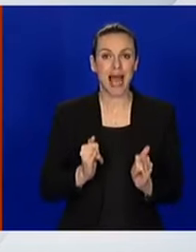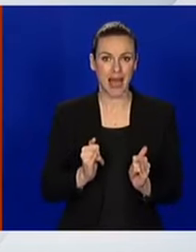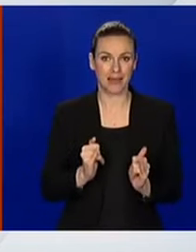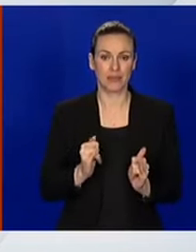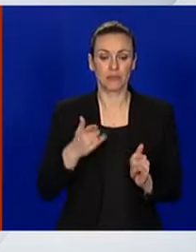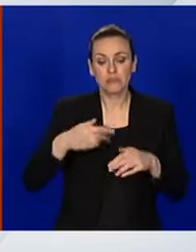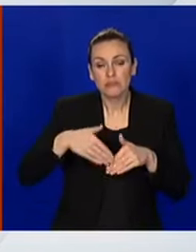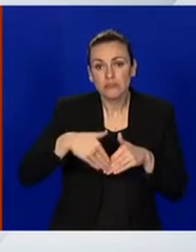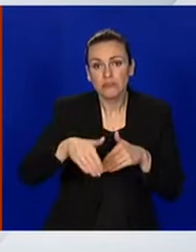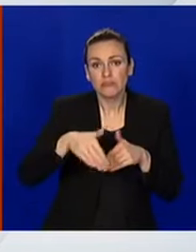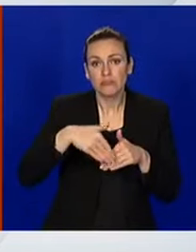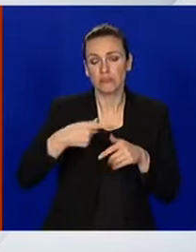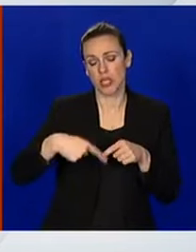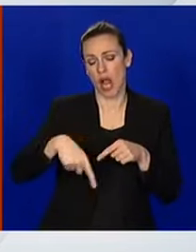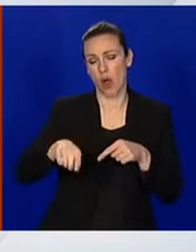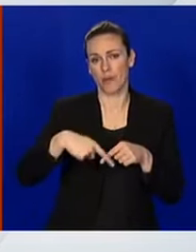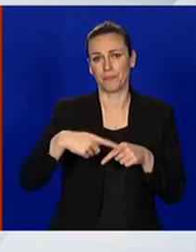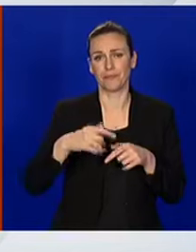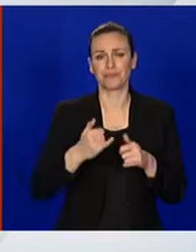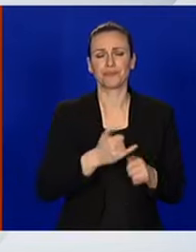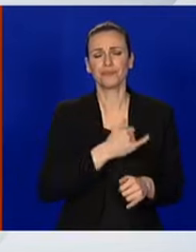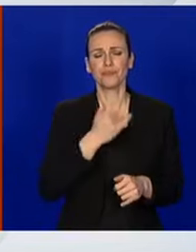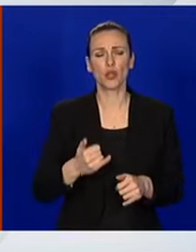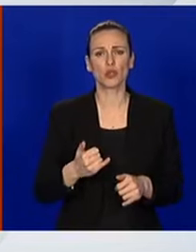danima i u svim ovim